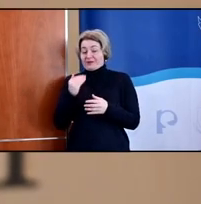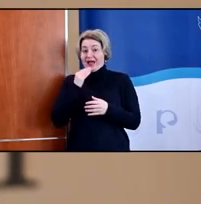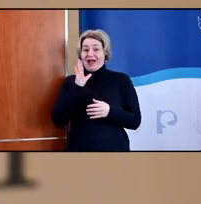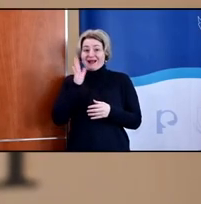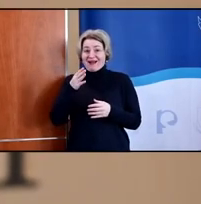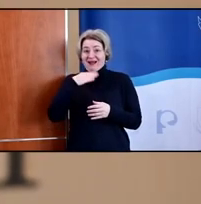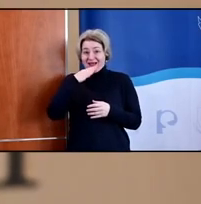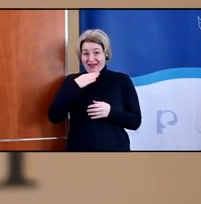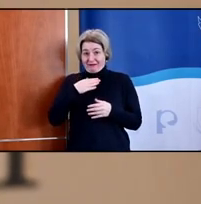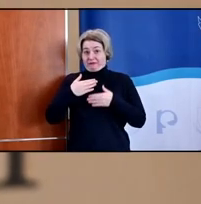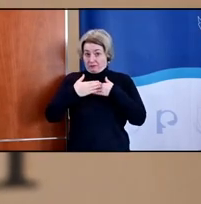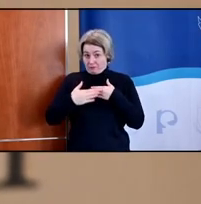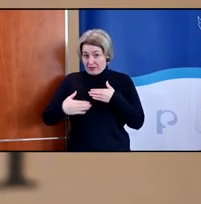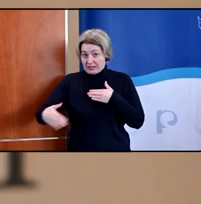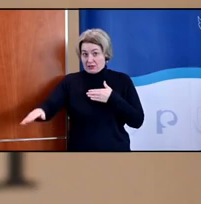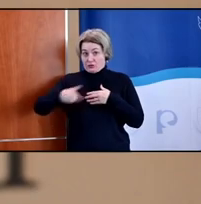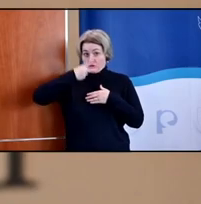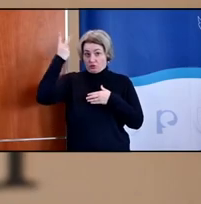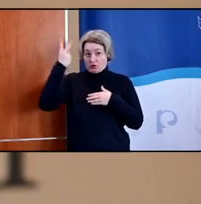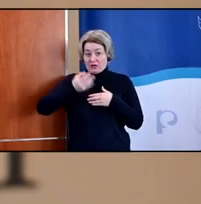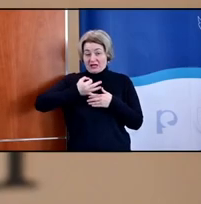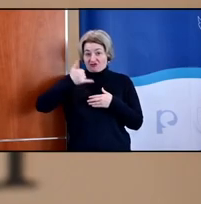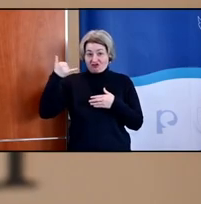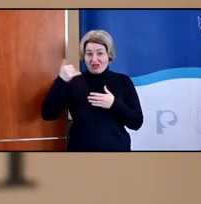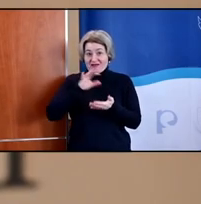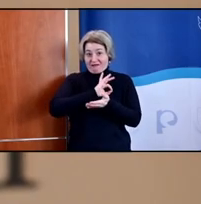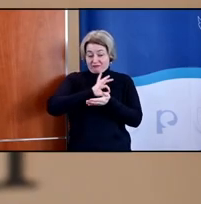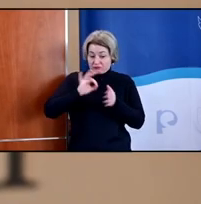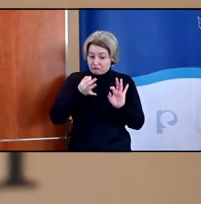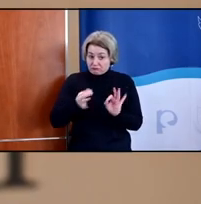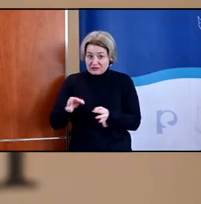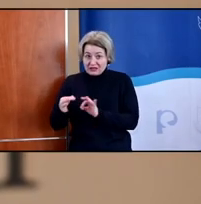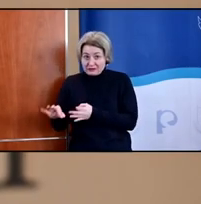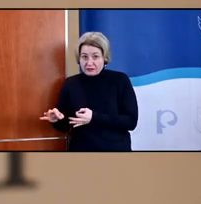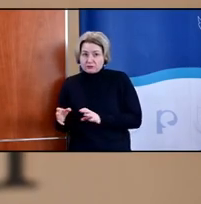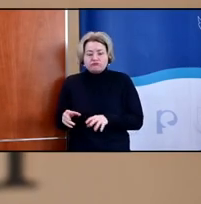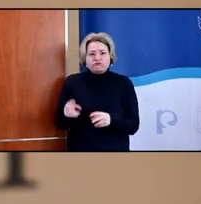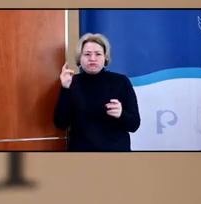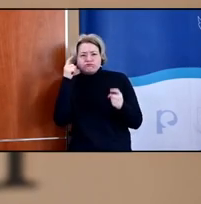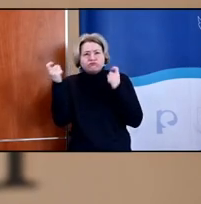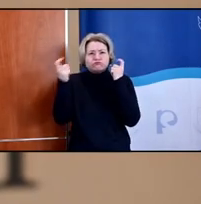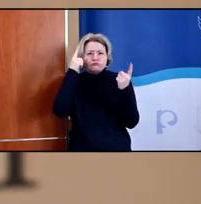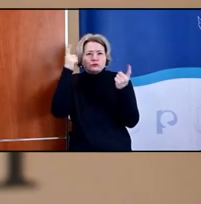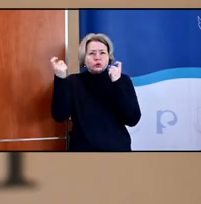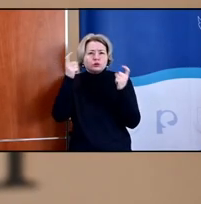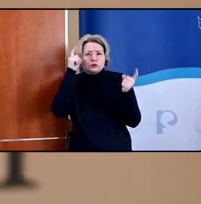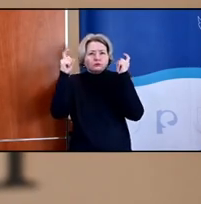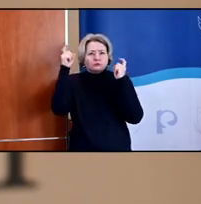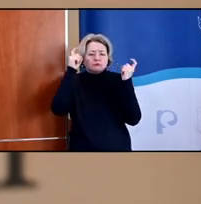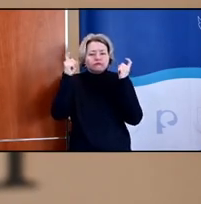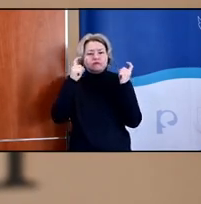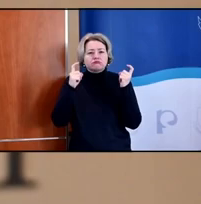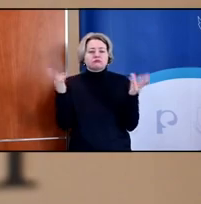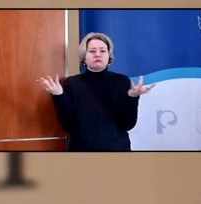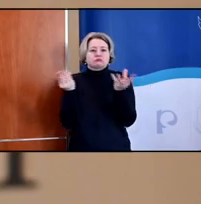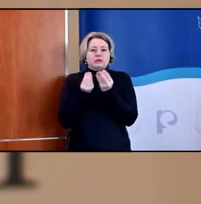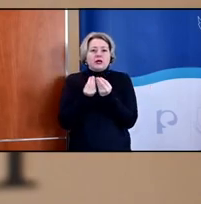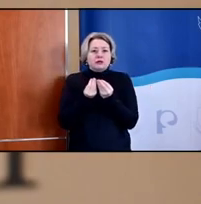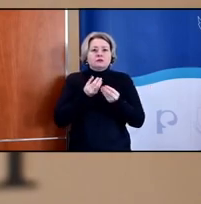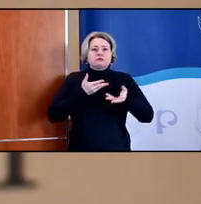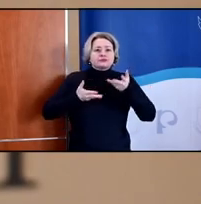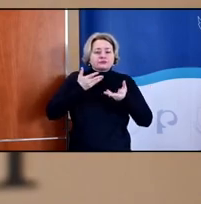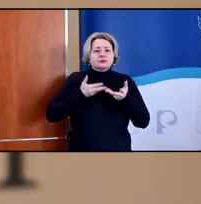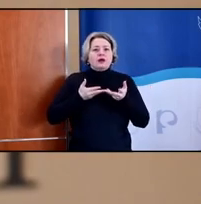programév szervezésének akkor leültünk ötletelni meghívtuk a a helyi